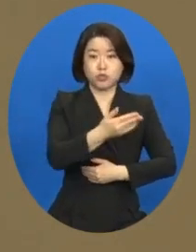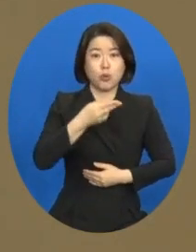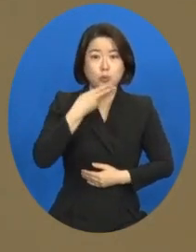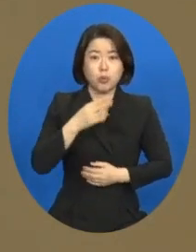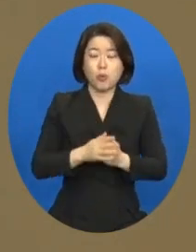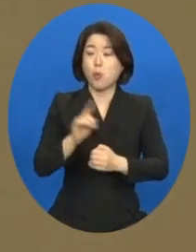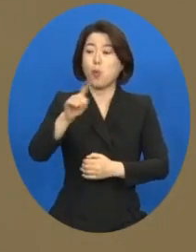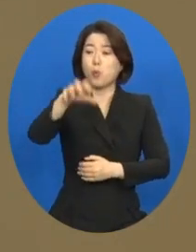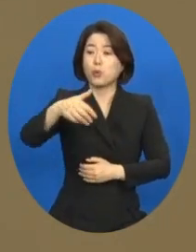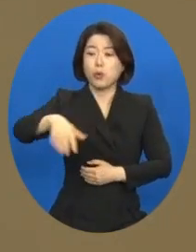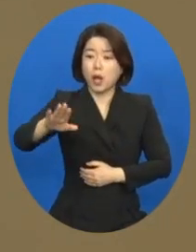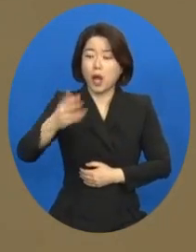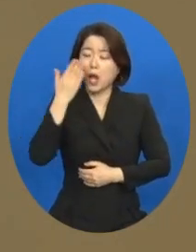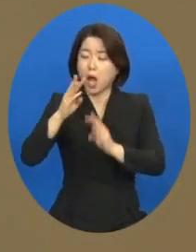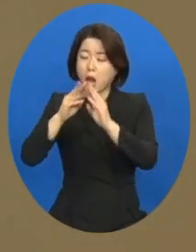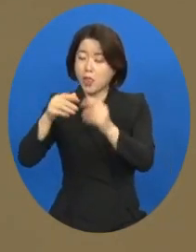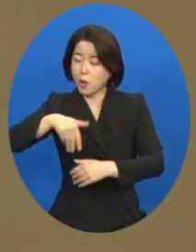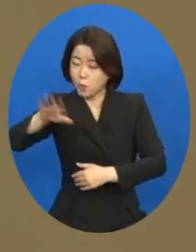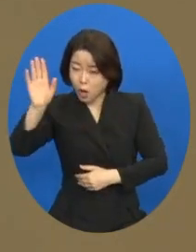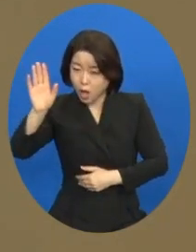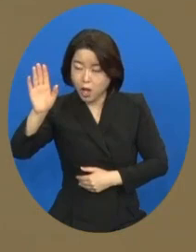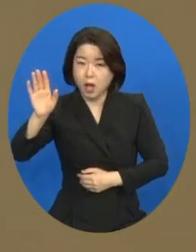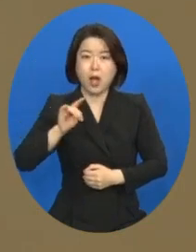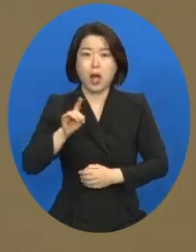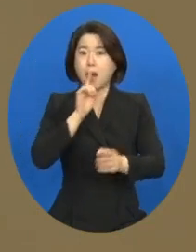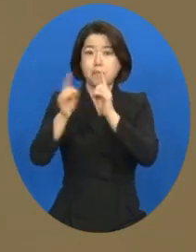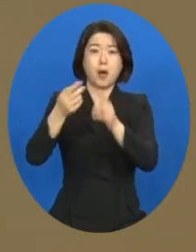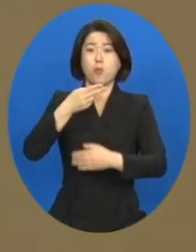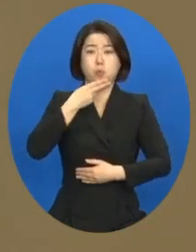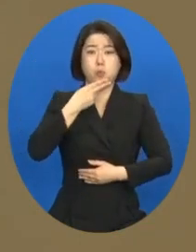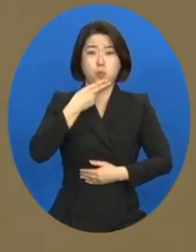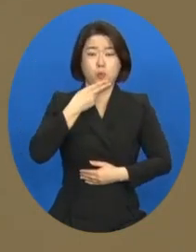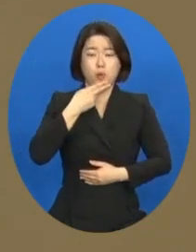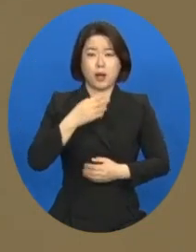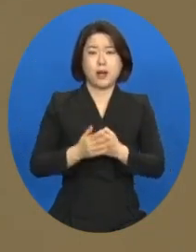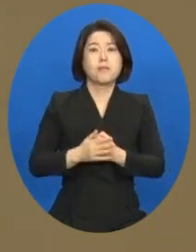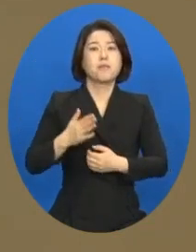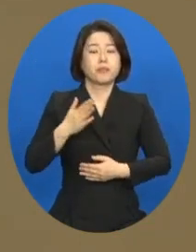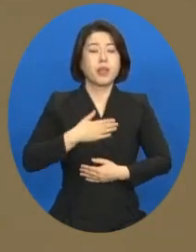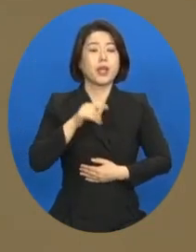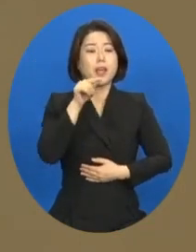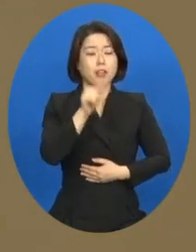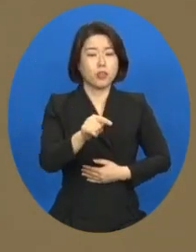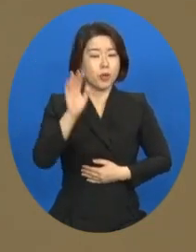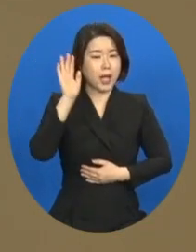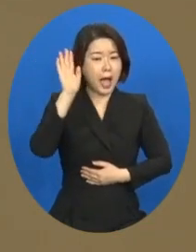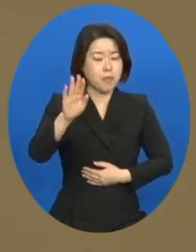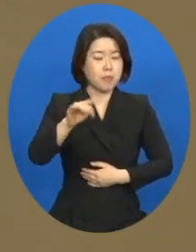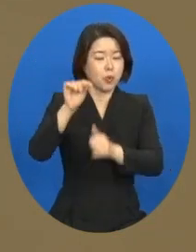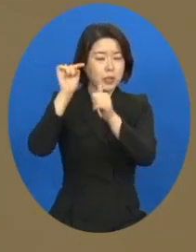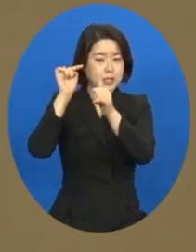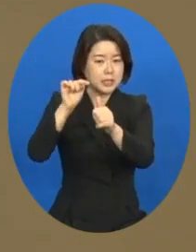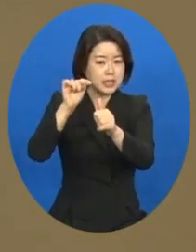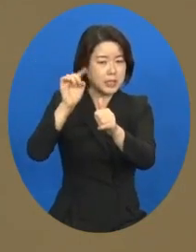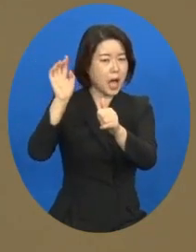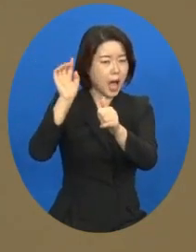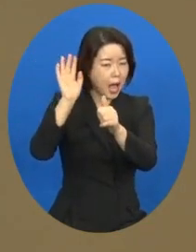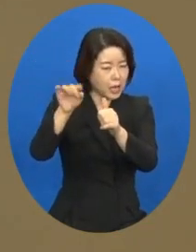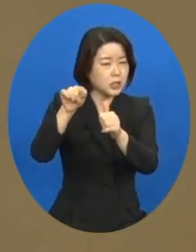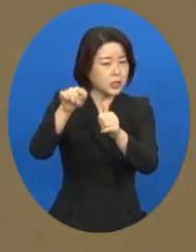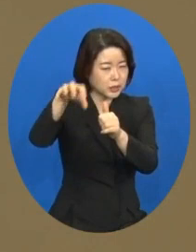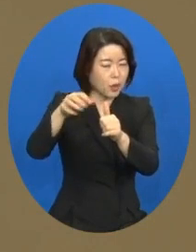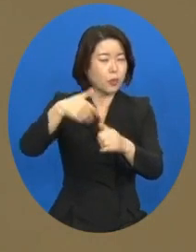가라? 가나안 땅으로 가라 말씀 안 하셨어요. 내가 너에게 앞으로 지시할 땅으로 그냥 가라.